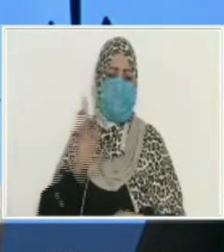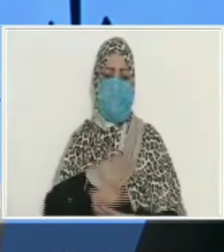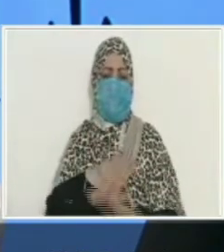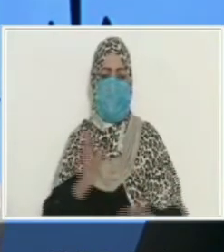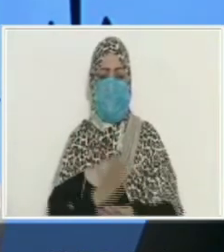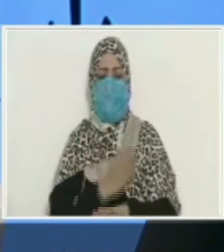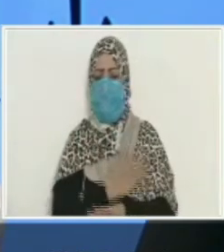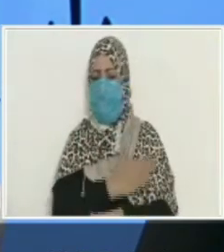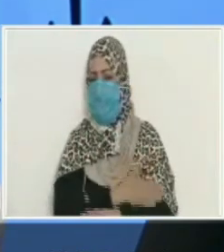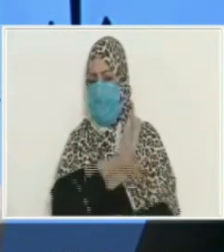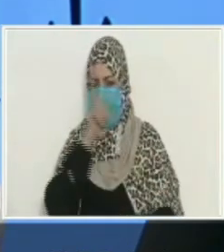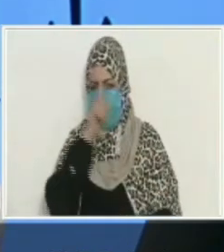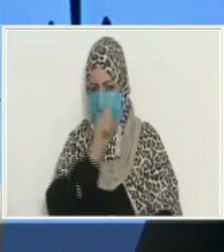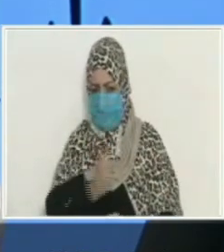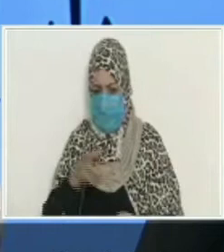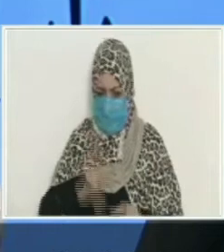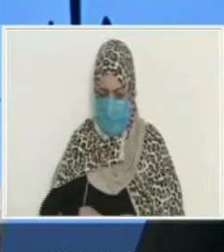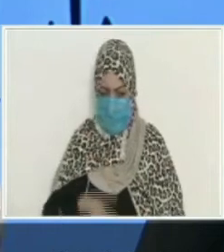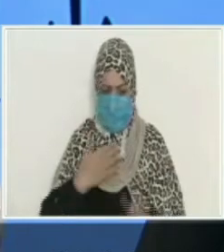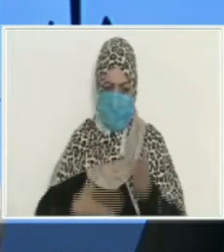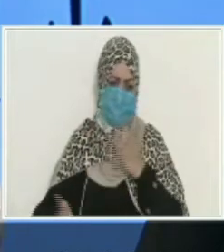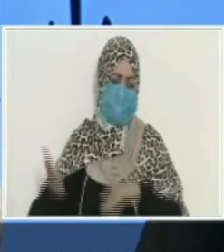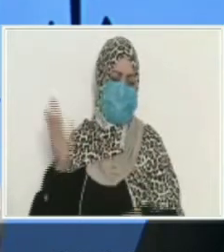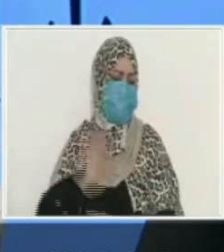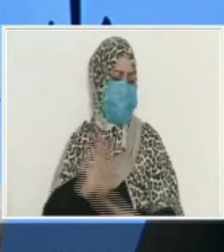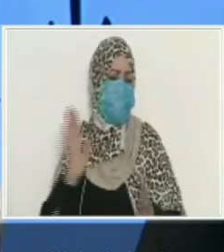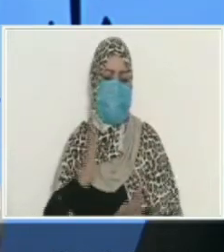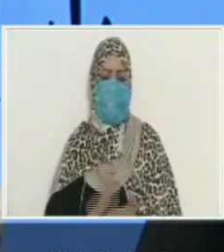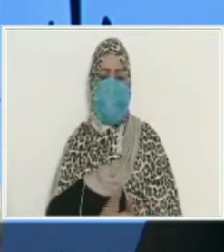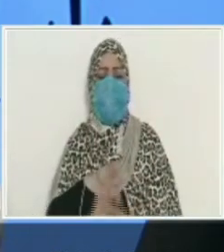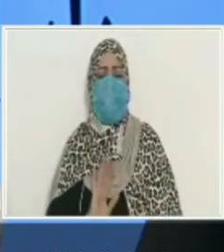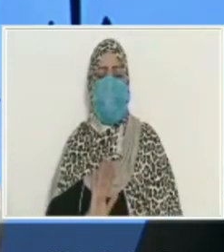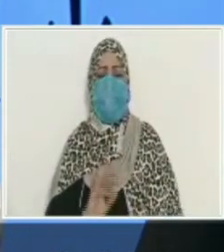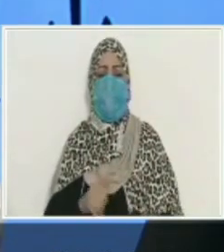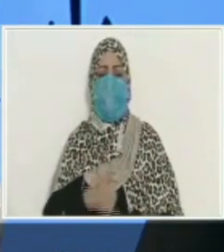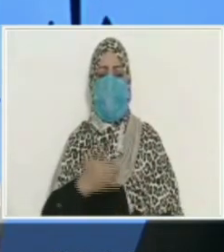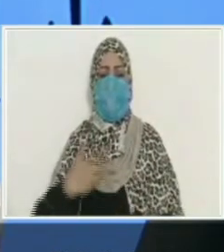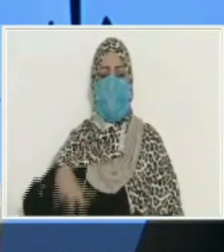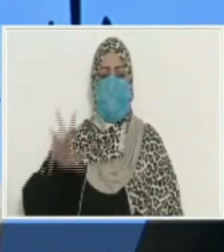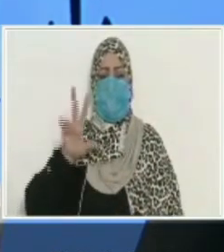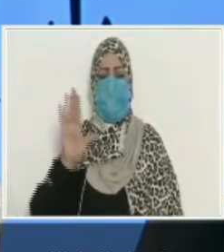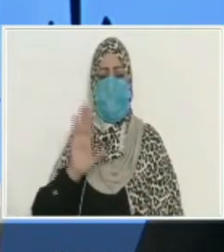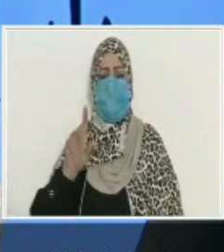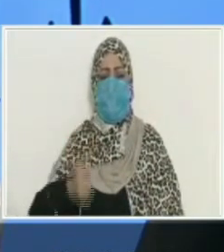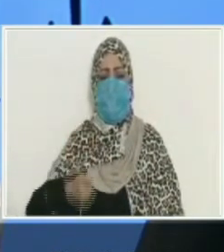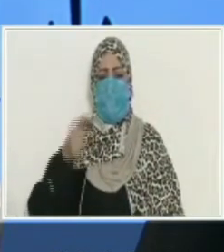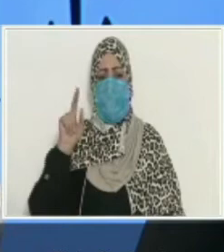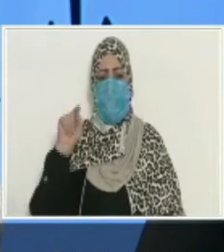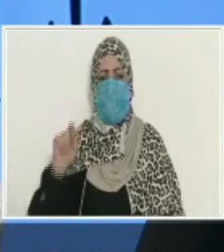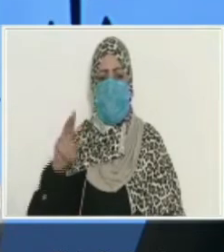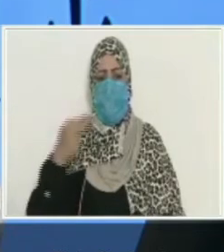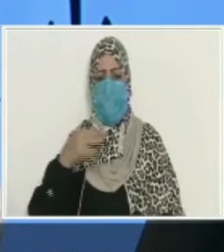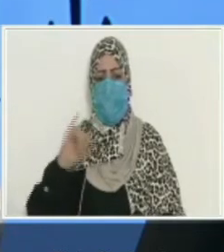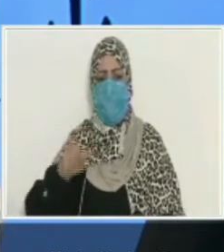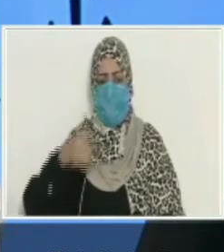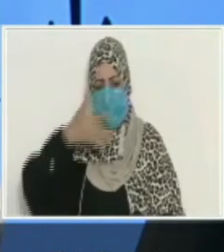إزاء الصلاة مع مسح بعض الرأس ثم تغير اجتهاده لابد من مسح جميع الرأس، هل يقول لا لابد يعني يعيد